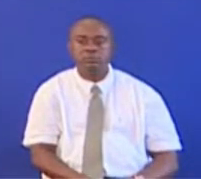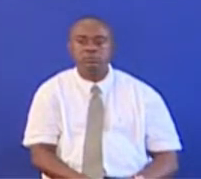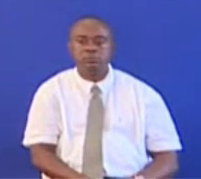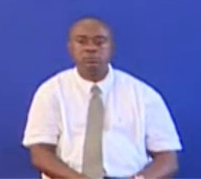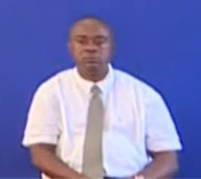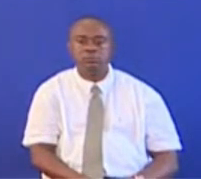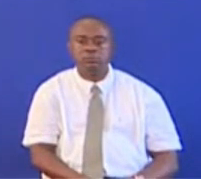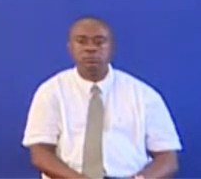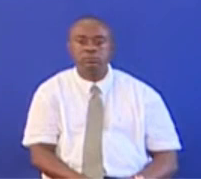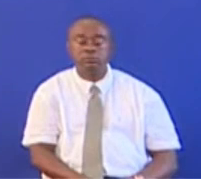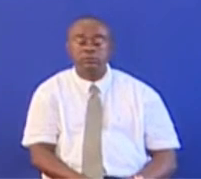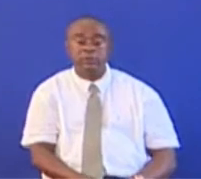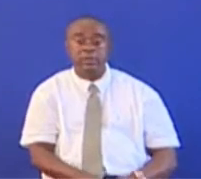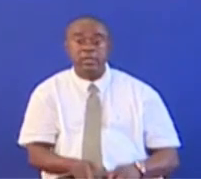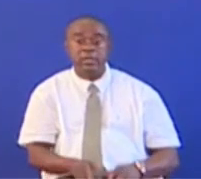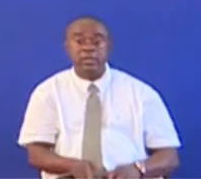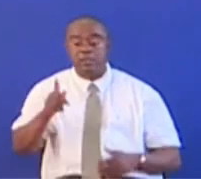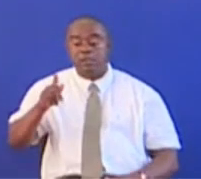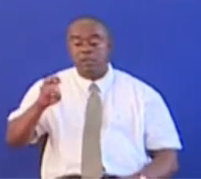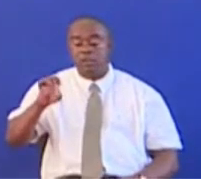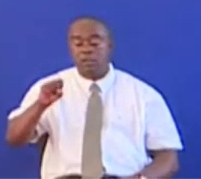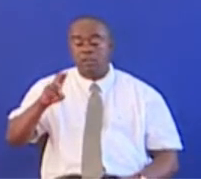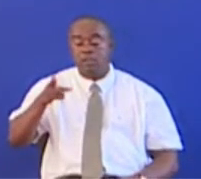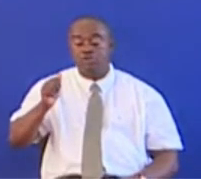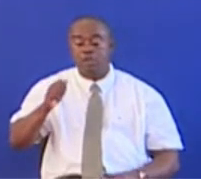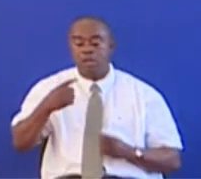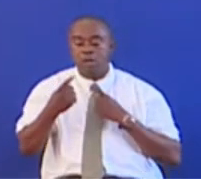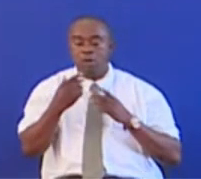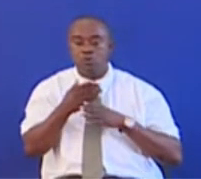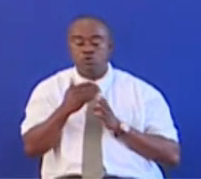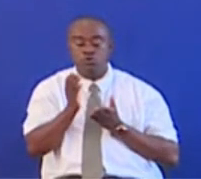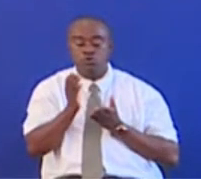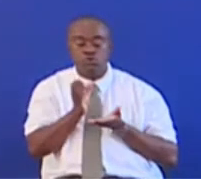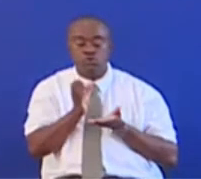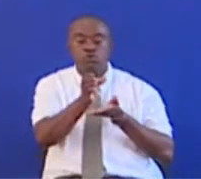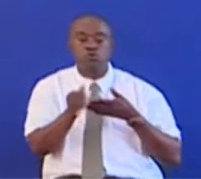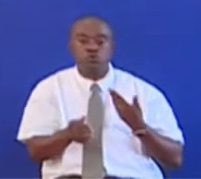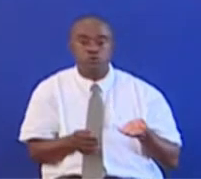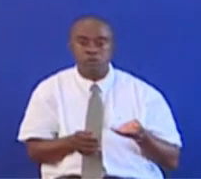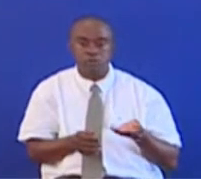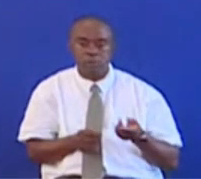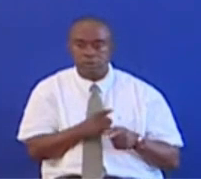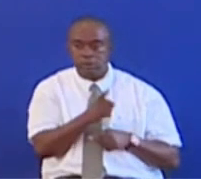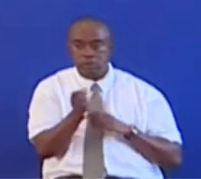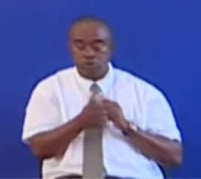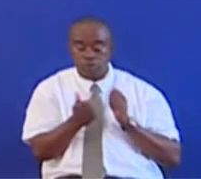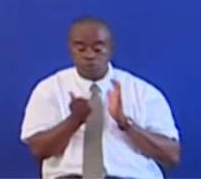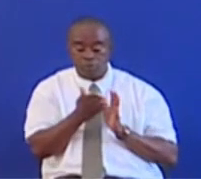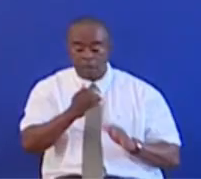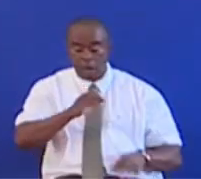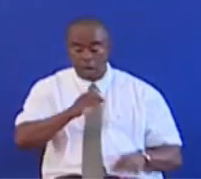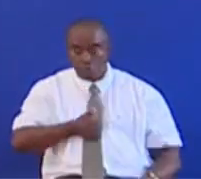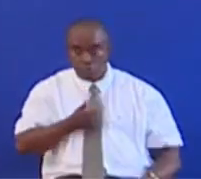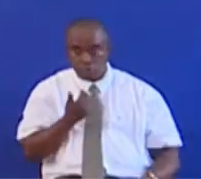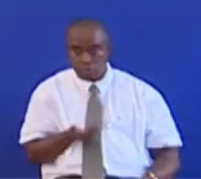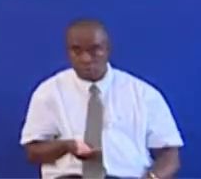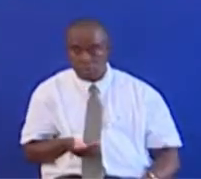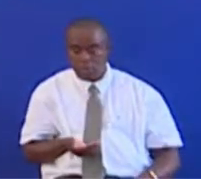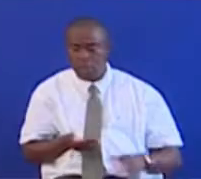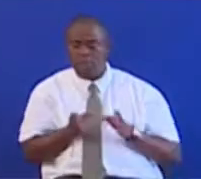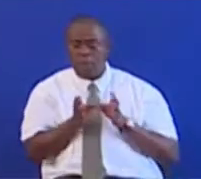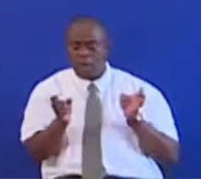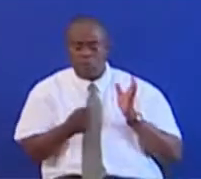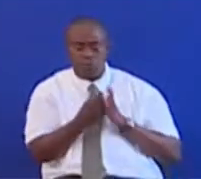dada yangu Adija Keisha alizungumzia kuhusiana na tuzo hili, na lenyewe nililiombea ruhusa kabisa maalum kwa mheshimiwa